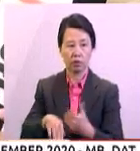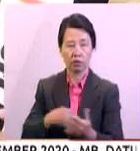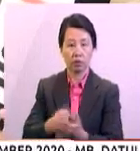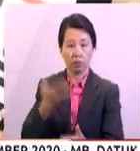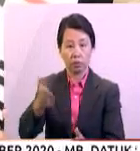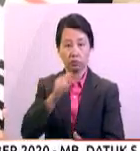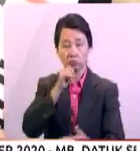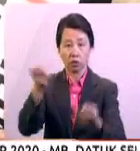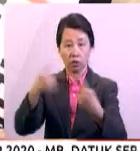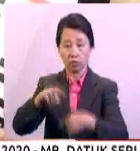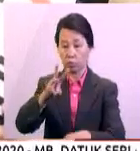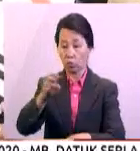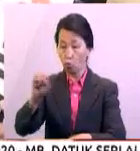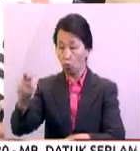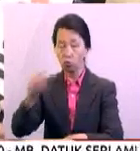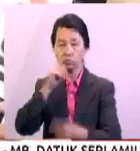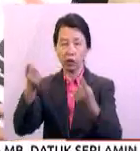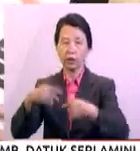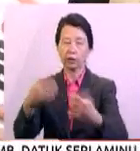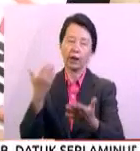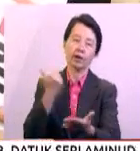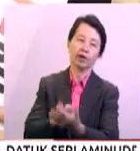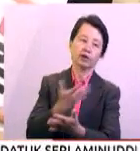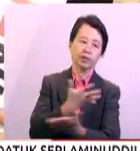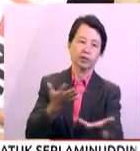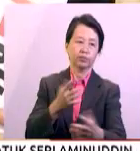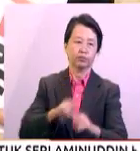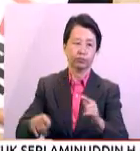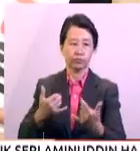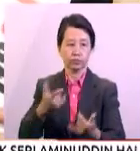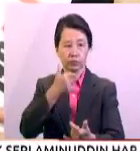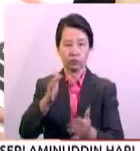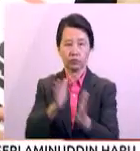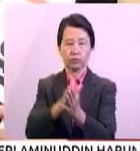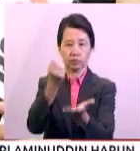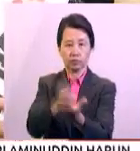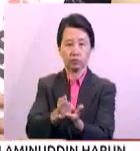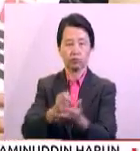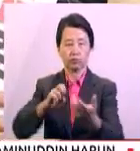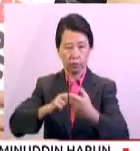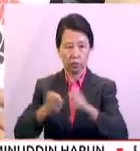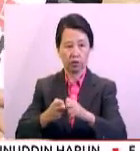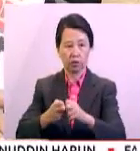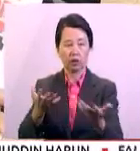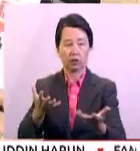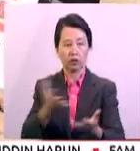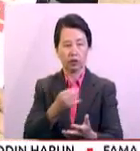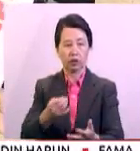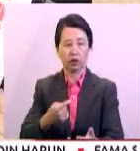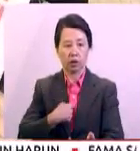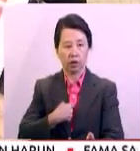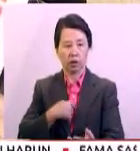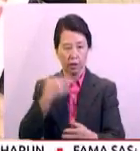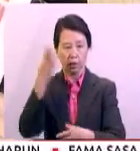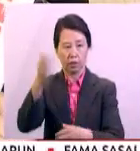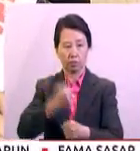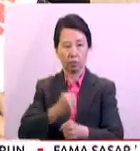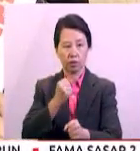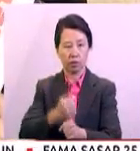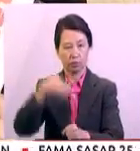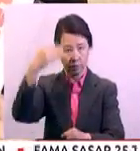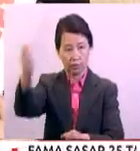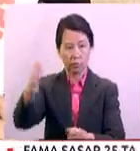he's not coming today. Because of his passport. Yeah, so pity, but I will make it to the